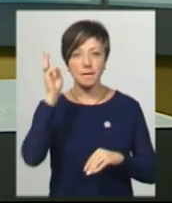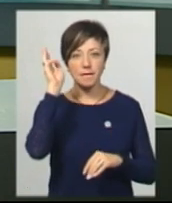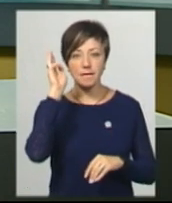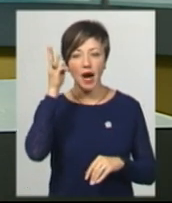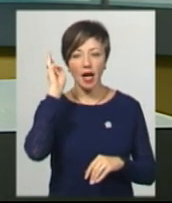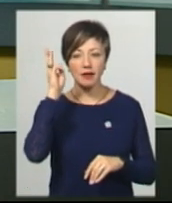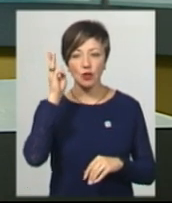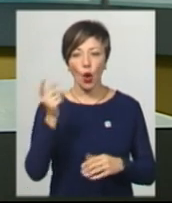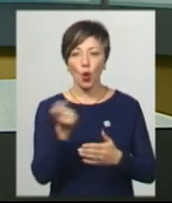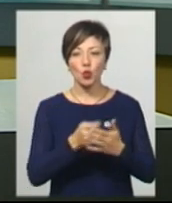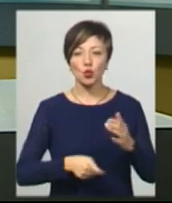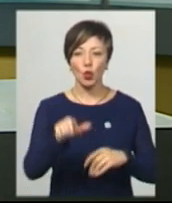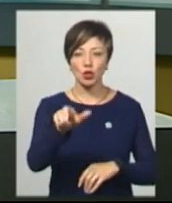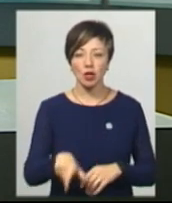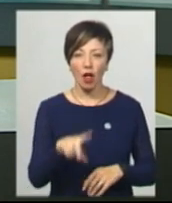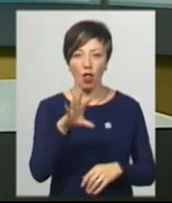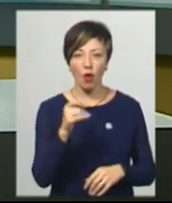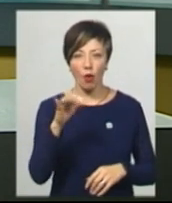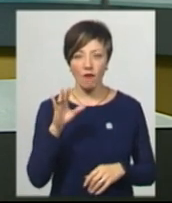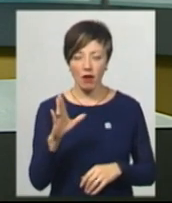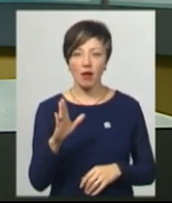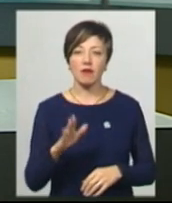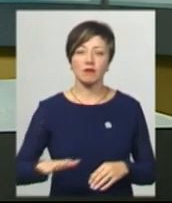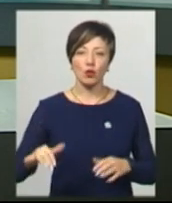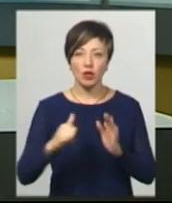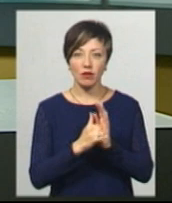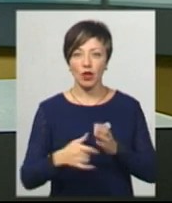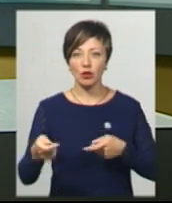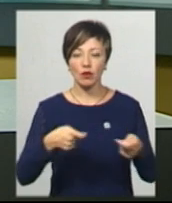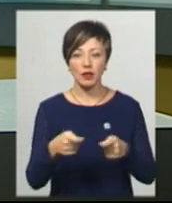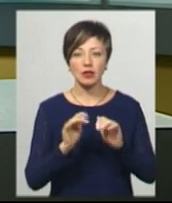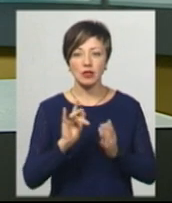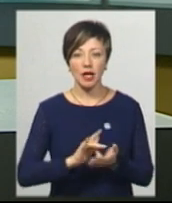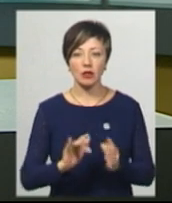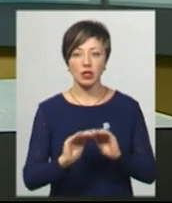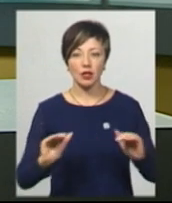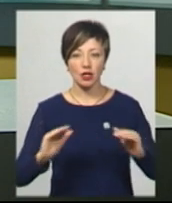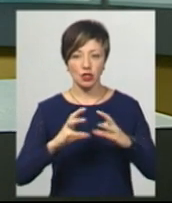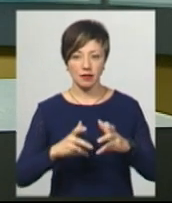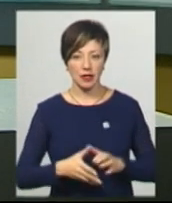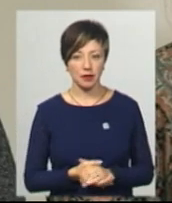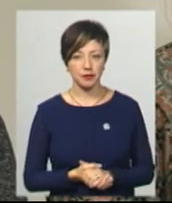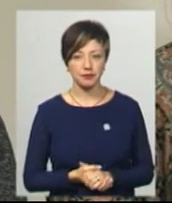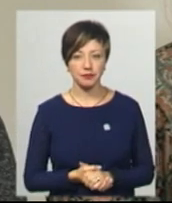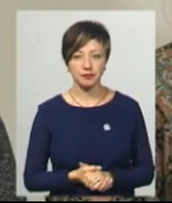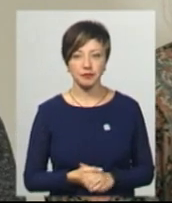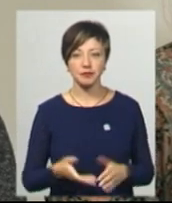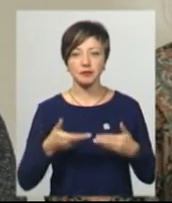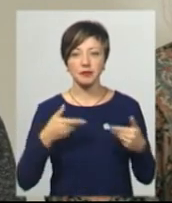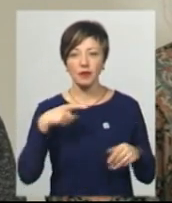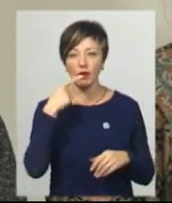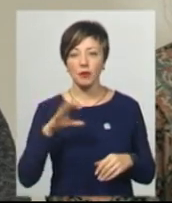Антона Логова, які спеціально встановили на майданчику біля торговельного центру «Дитячий світ». Ми говоримо